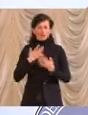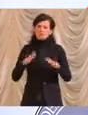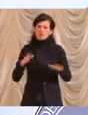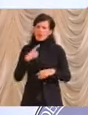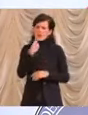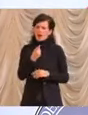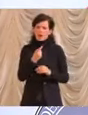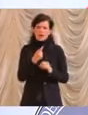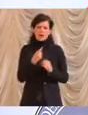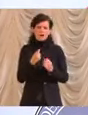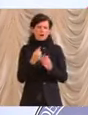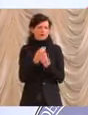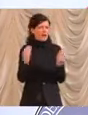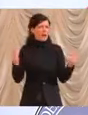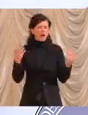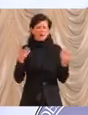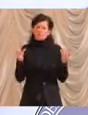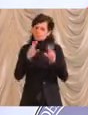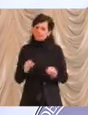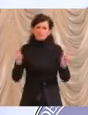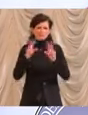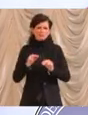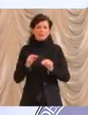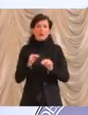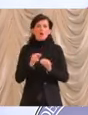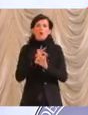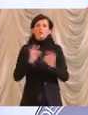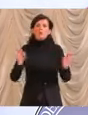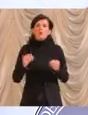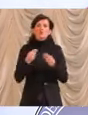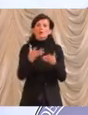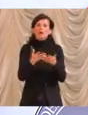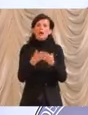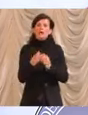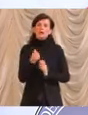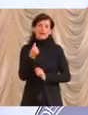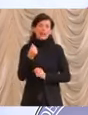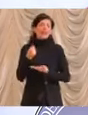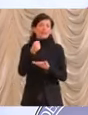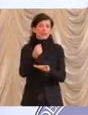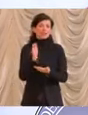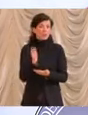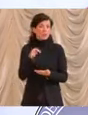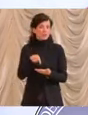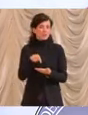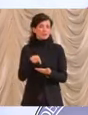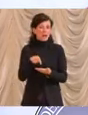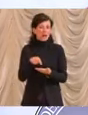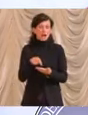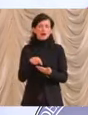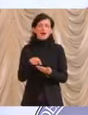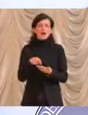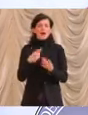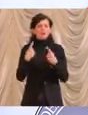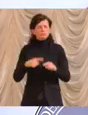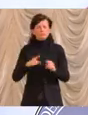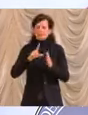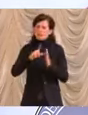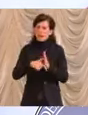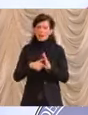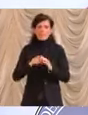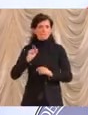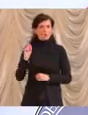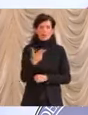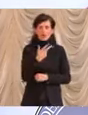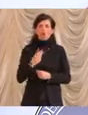assicurare liquidità. Il momento, diciamo, richiede il massimo sforzo e la massima rapidità